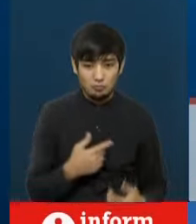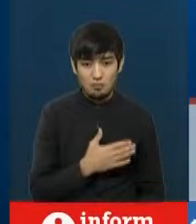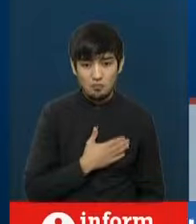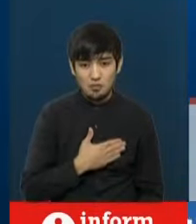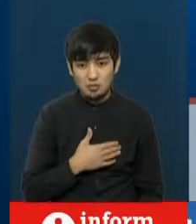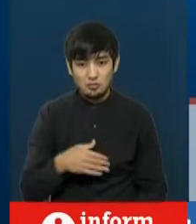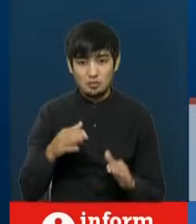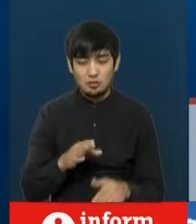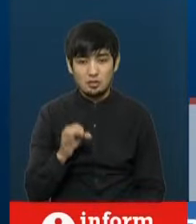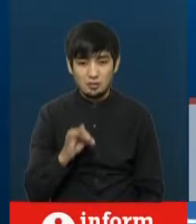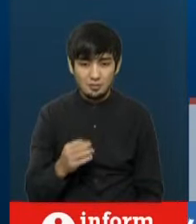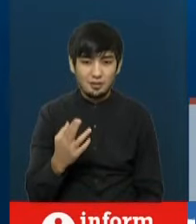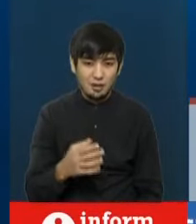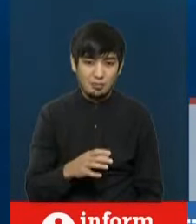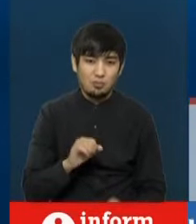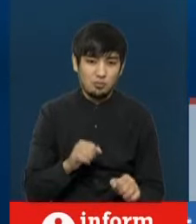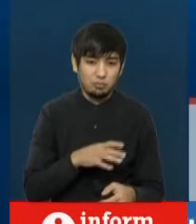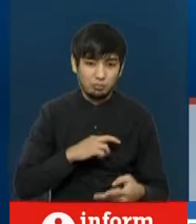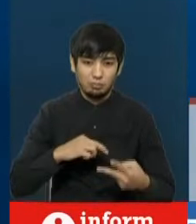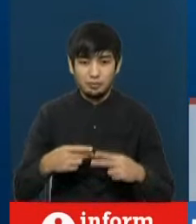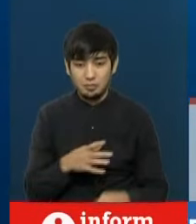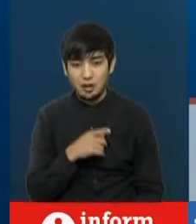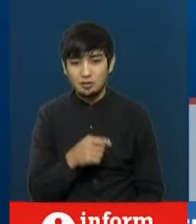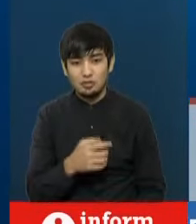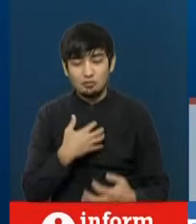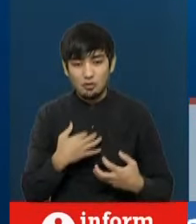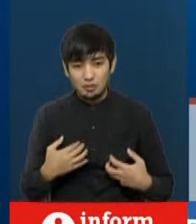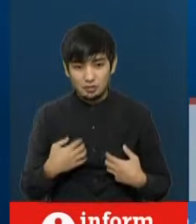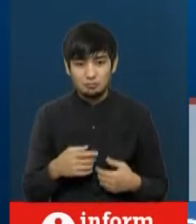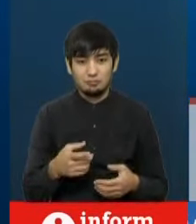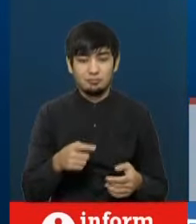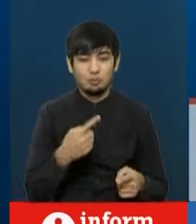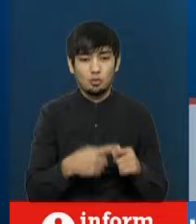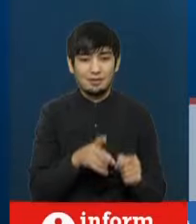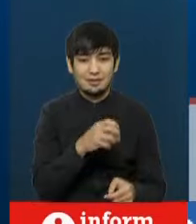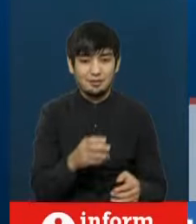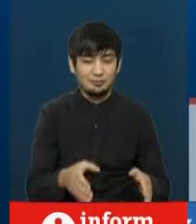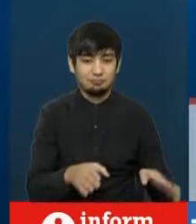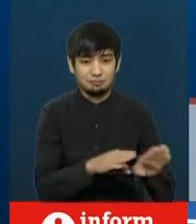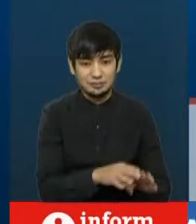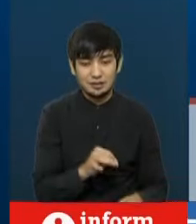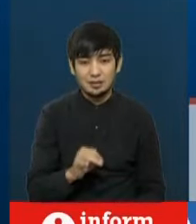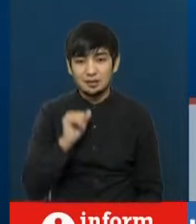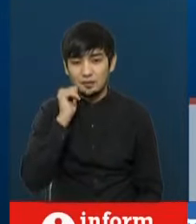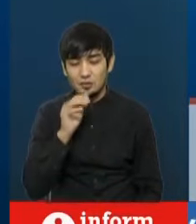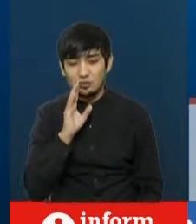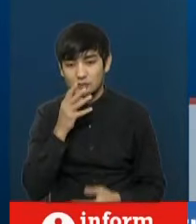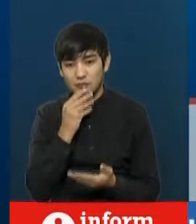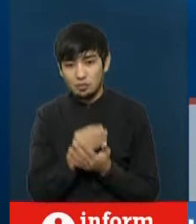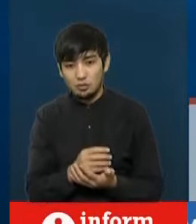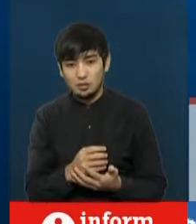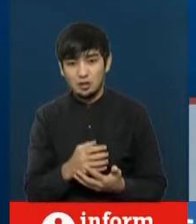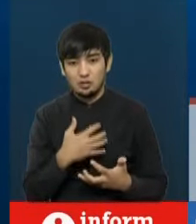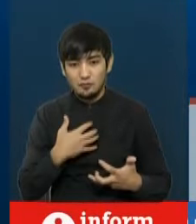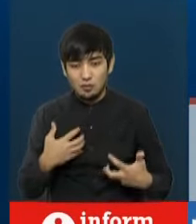жарайды, может алысып кеткен шығар, сіздер мына малды бөлек апарып қамаңыздар ананың қорасына, азанда барып өз малдарыңызды танып